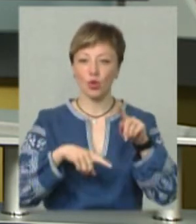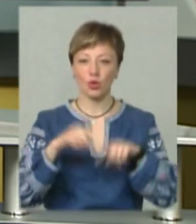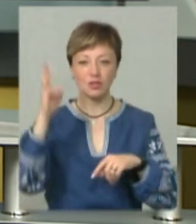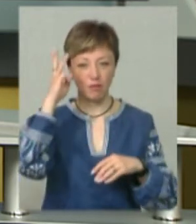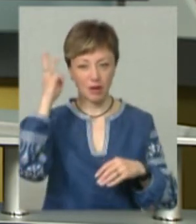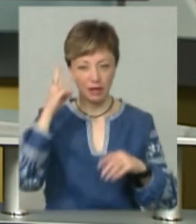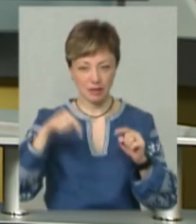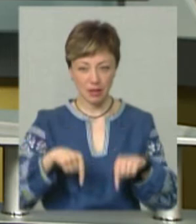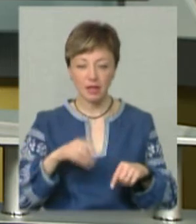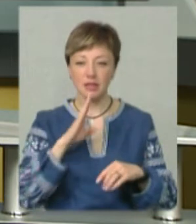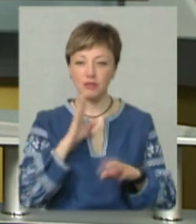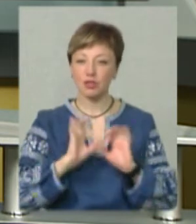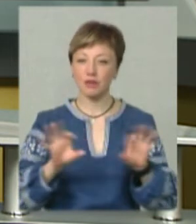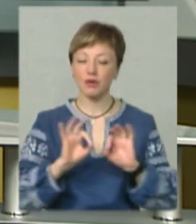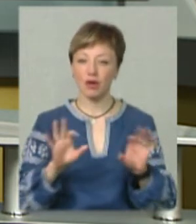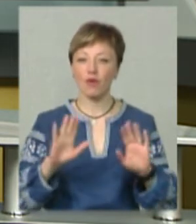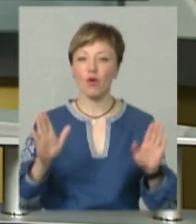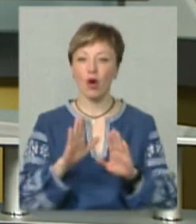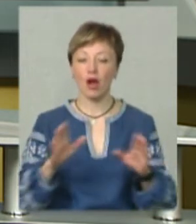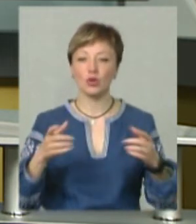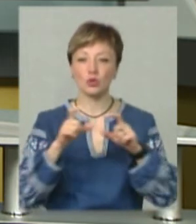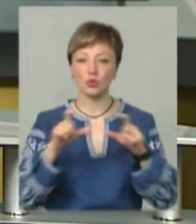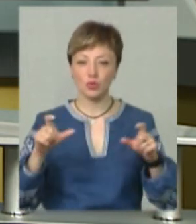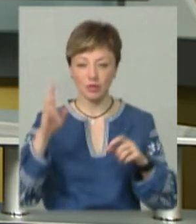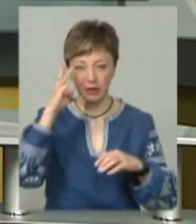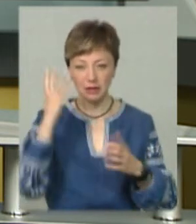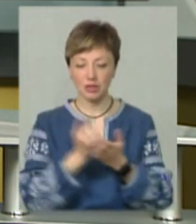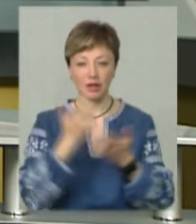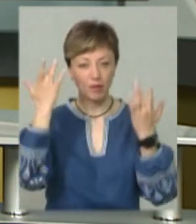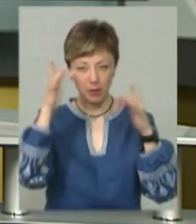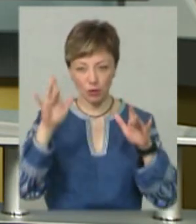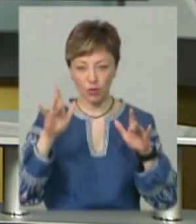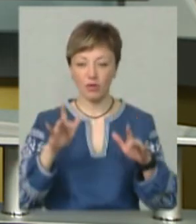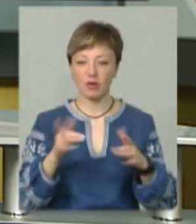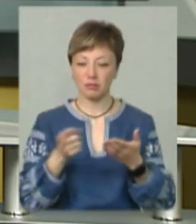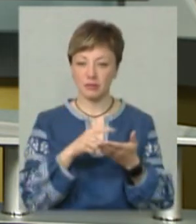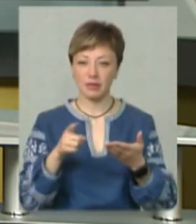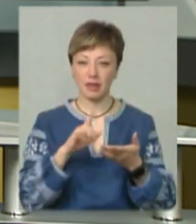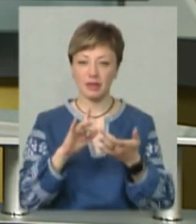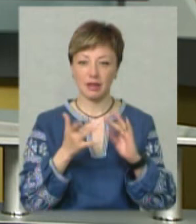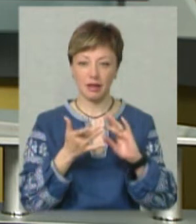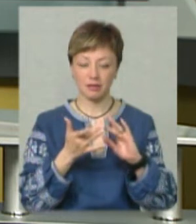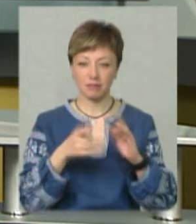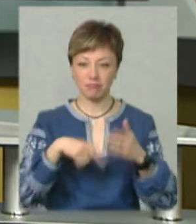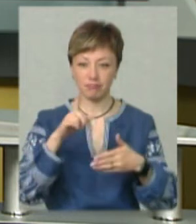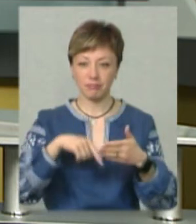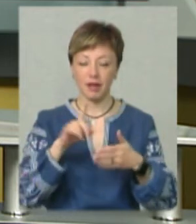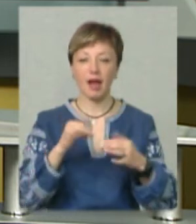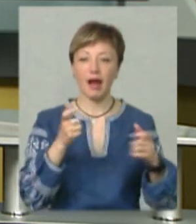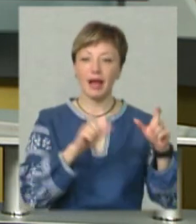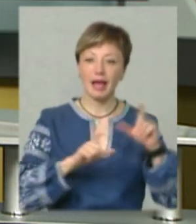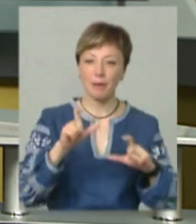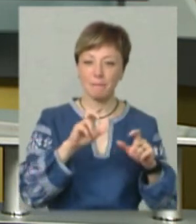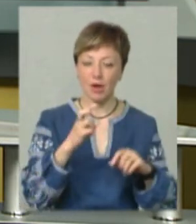у Хмельницький. Дівчина говорить, вокальну студію в обласному центрі знайшла випадково, гортаючи сторінки у соцмережах. Як хімік-біолог